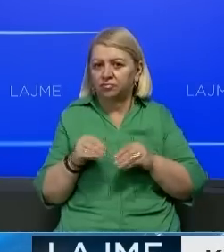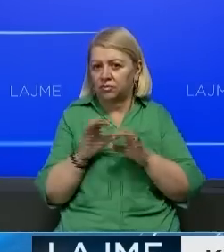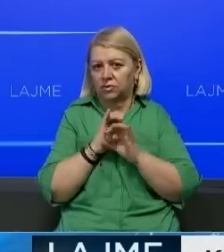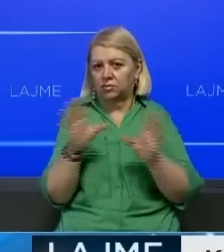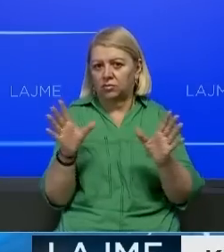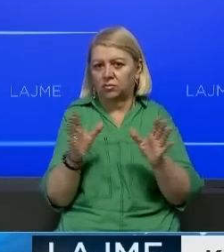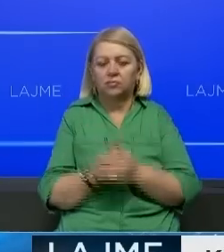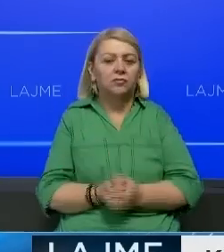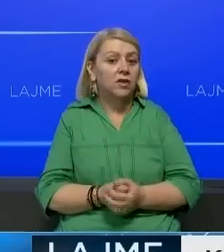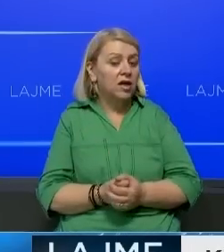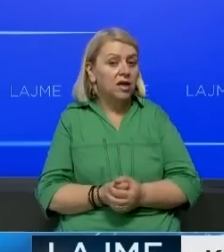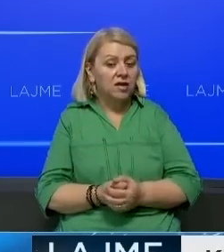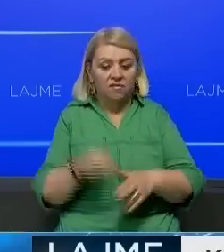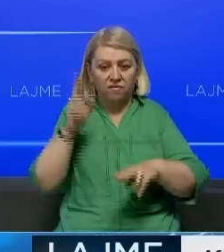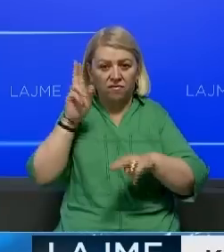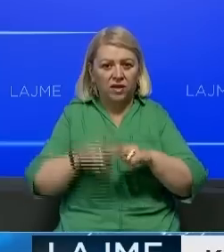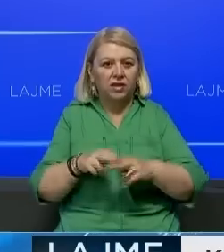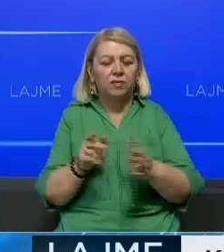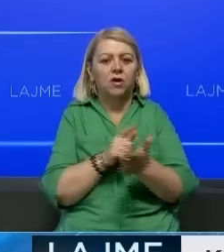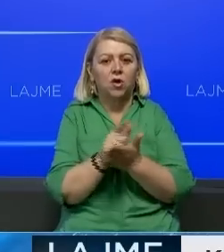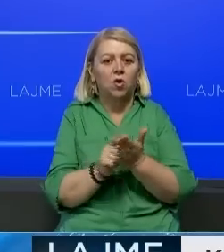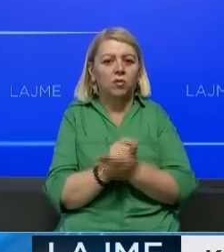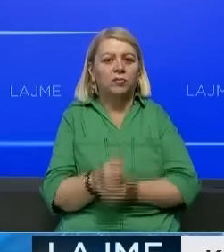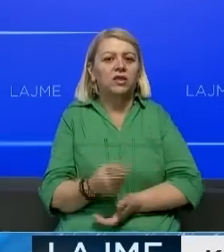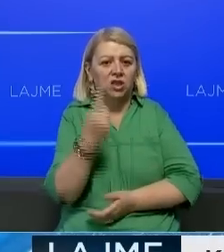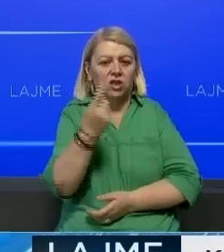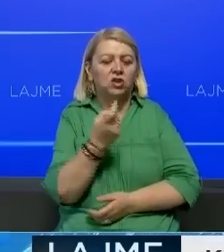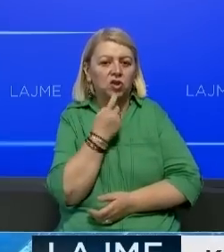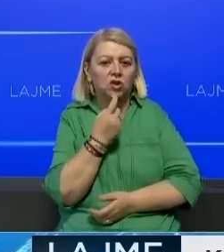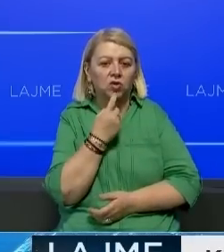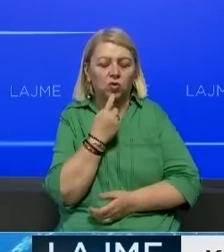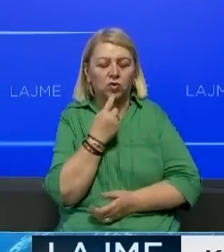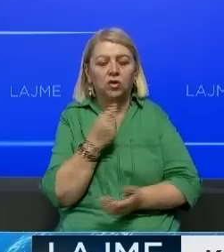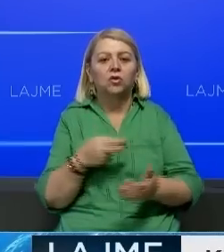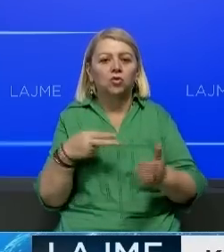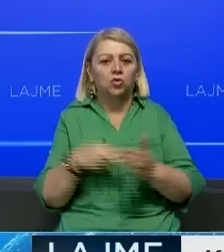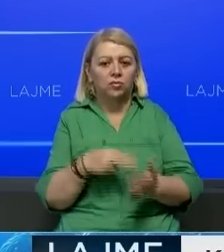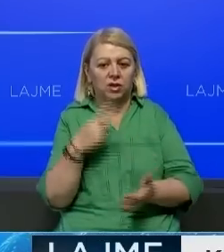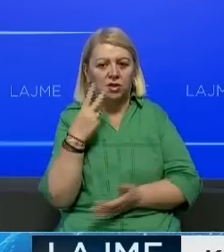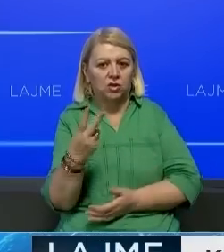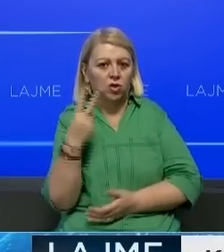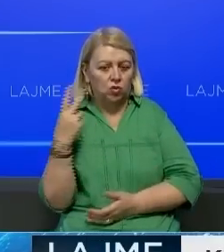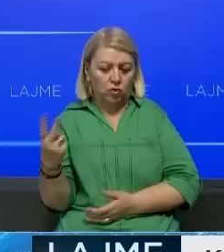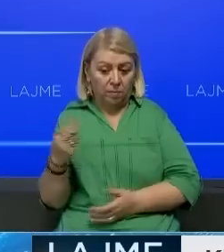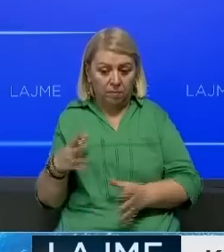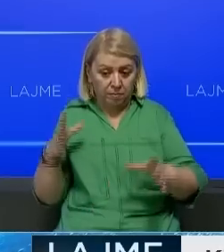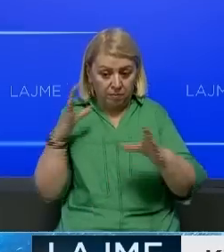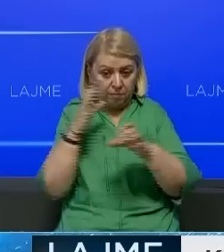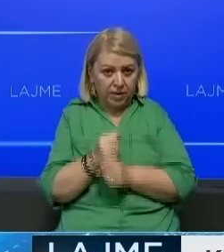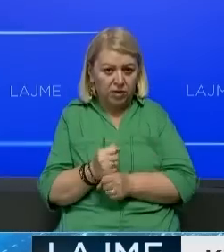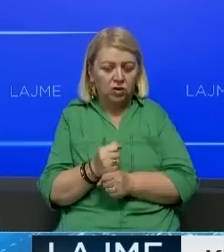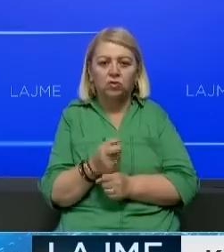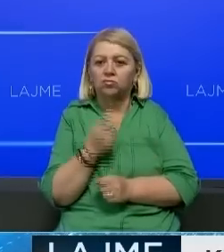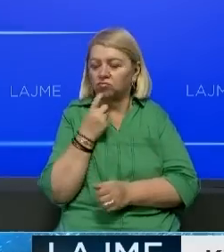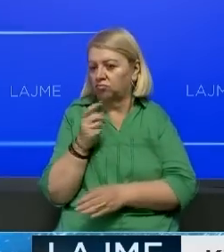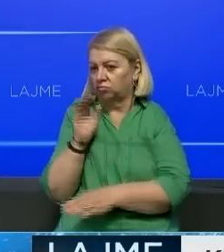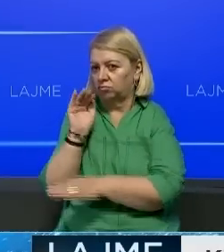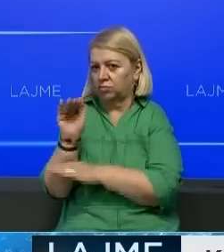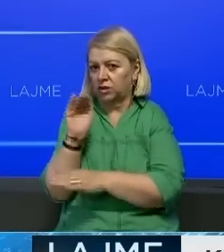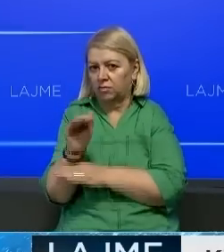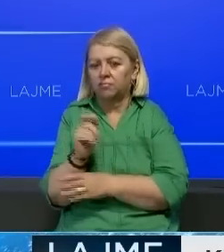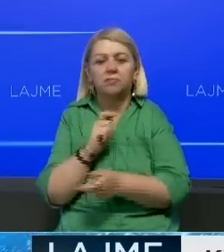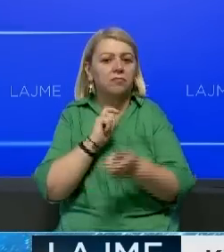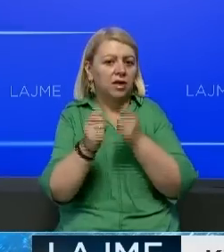tërsi. Vendimi vlen për periudhën deri me 1 shtator 2022, ndërsa pas kësaj date është paralajmëruar një